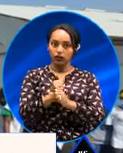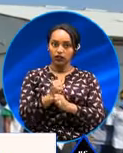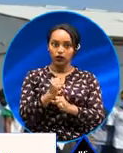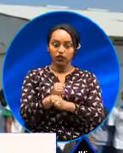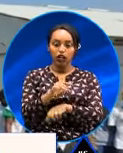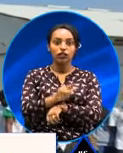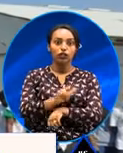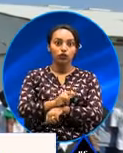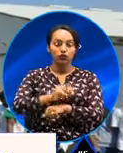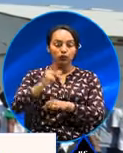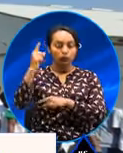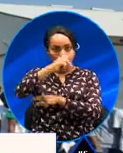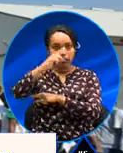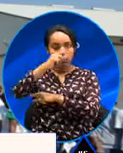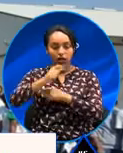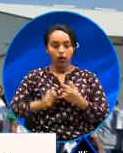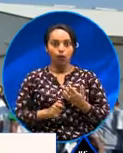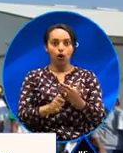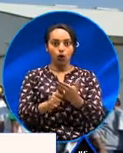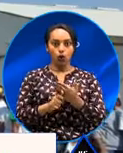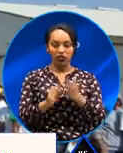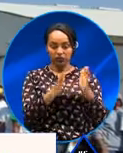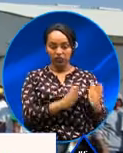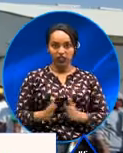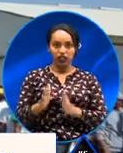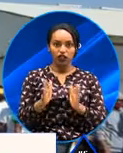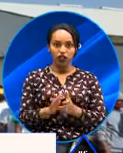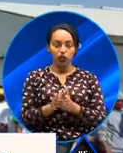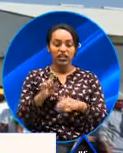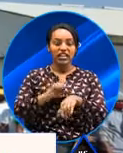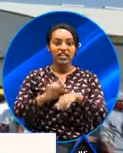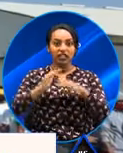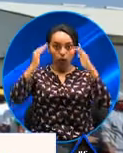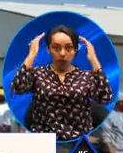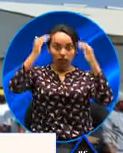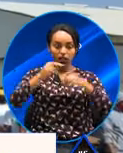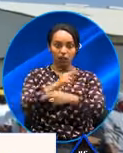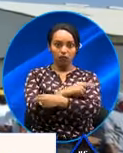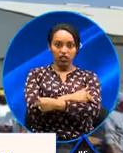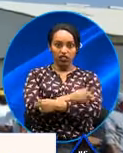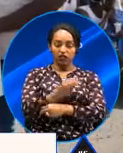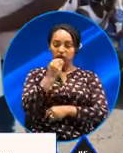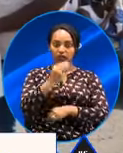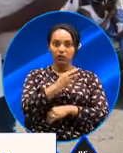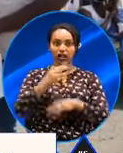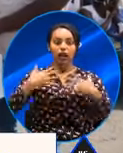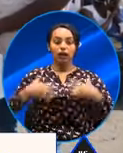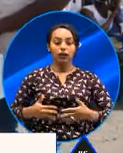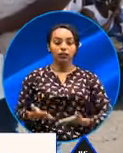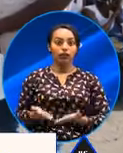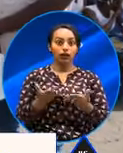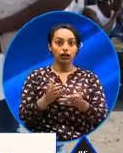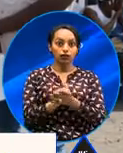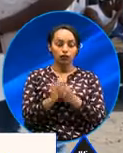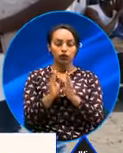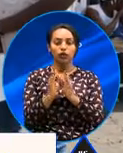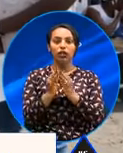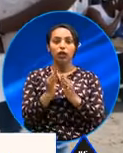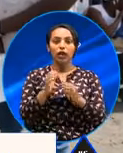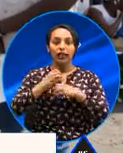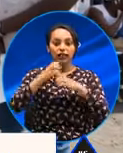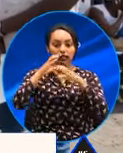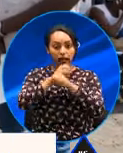በተሰራው ስራ ዜጎችን በየዕለቱ የማጓጓዝ በተዘጋጀላቸው ጊዜያዊ መጠለያ ማሳረፍ፣ የምግብና አልባሳት አቅርቦት